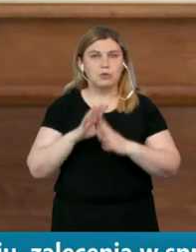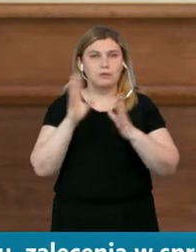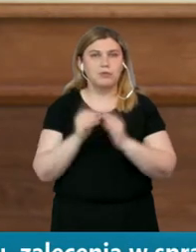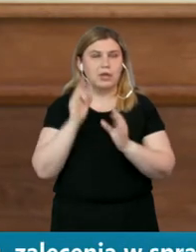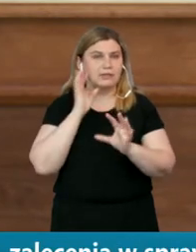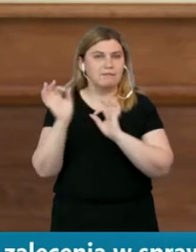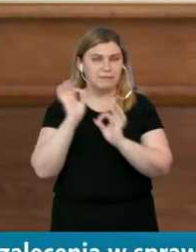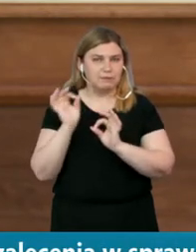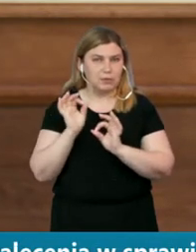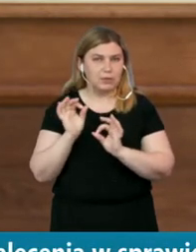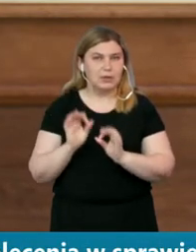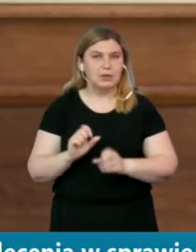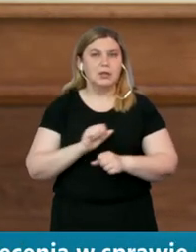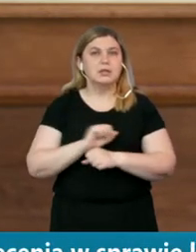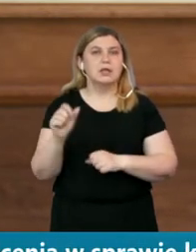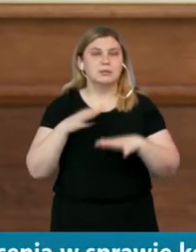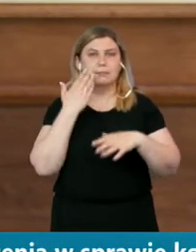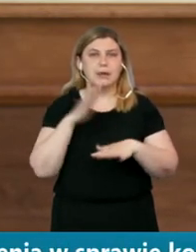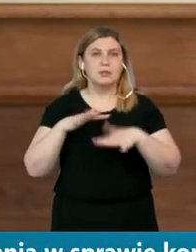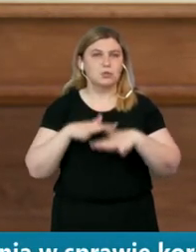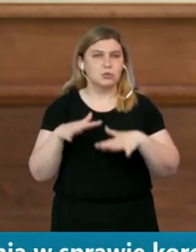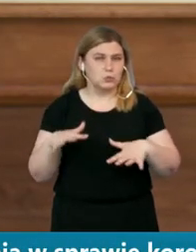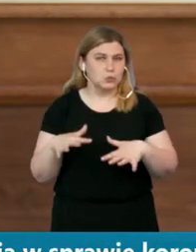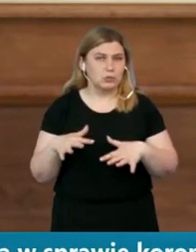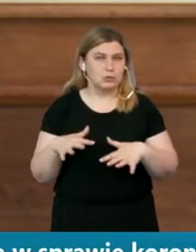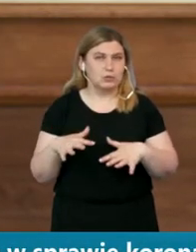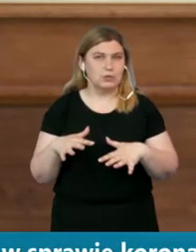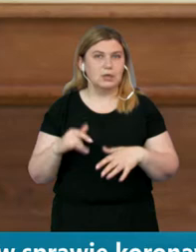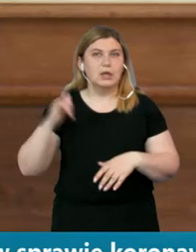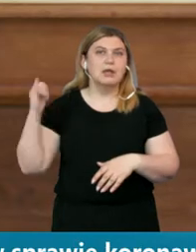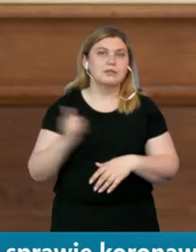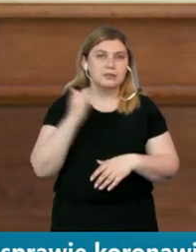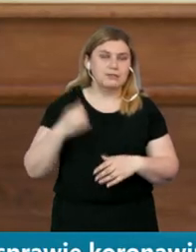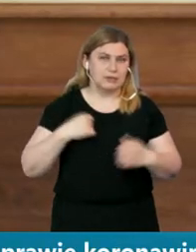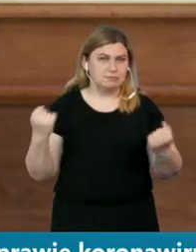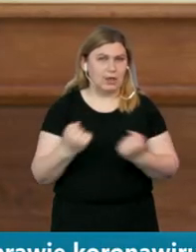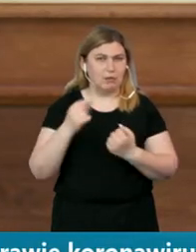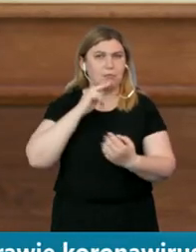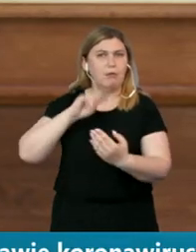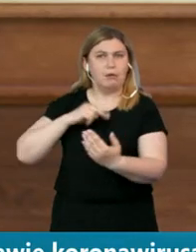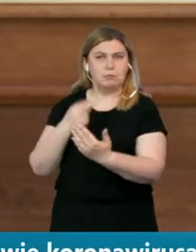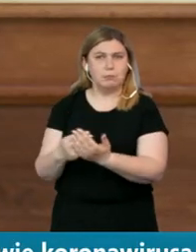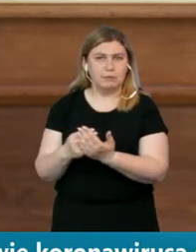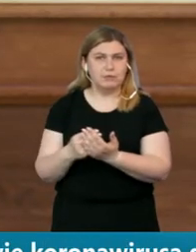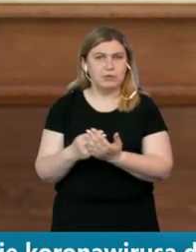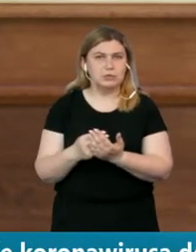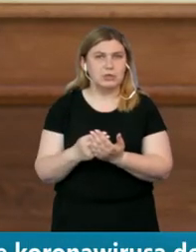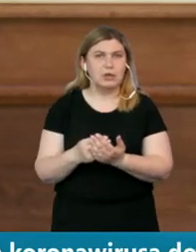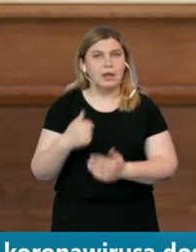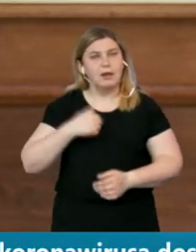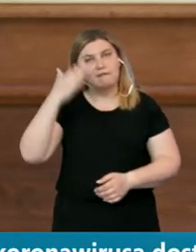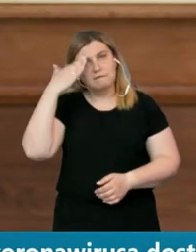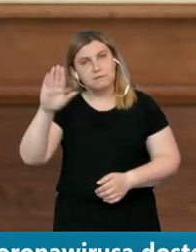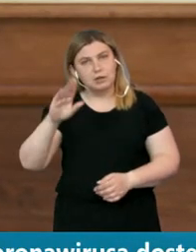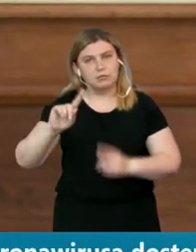wiadomości. Jest ich cała masa. Zawsze staram się na nie odpowiedzieć, ale wolę, abyście to